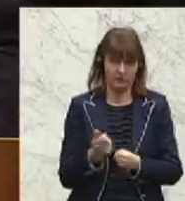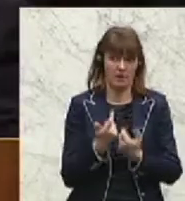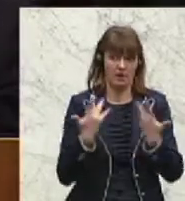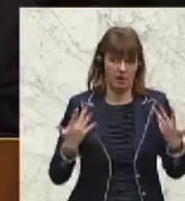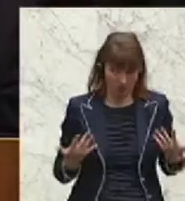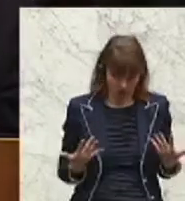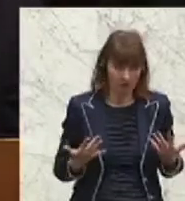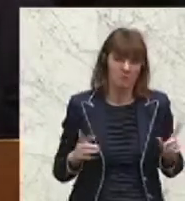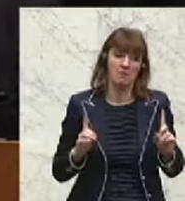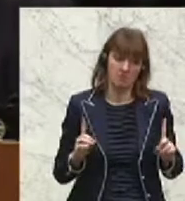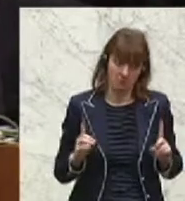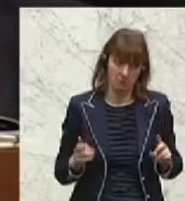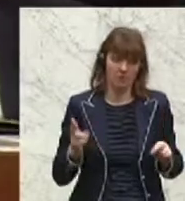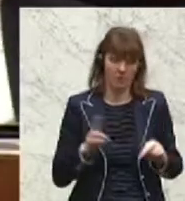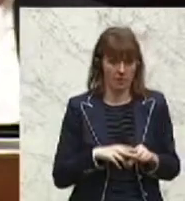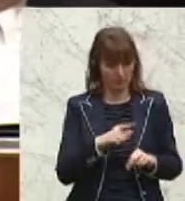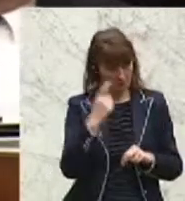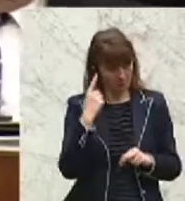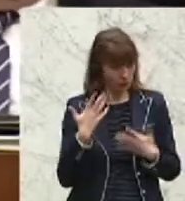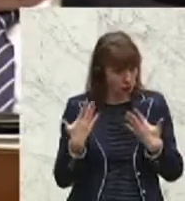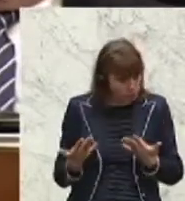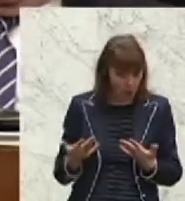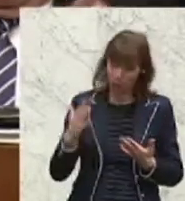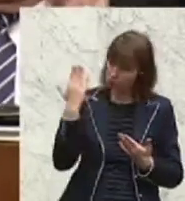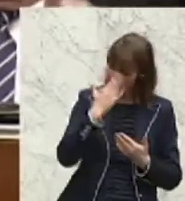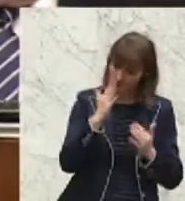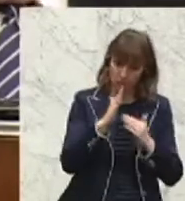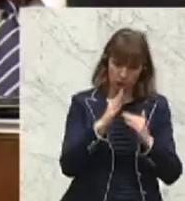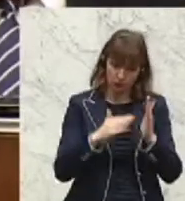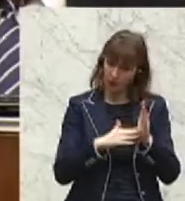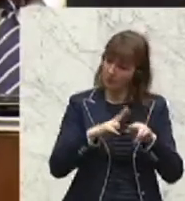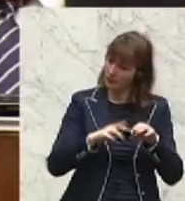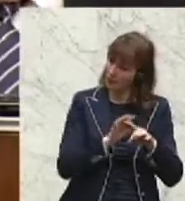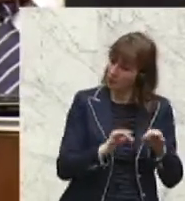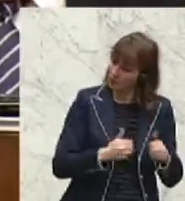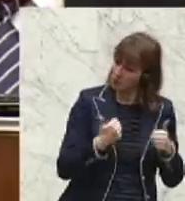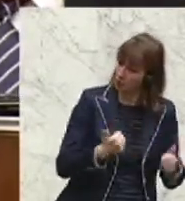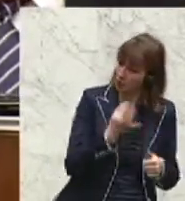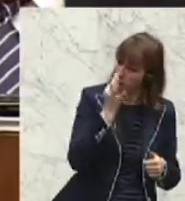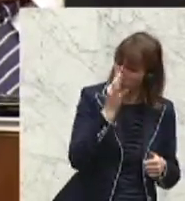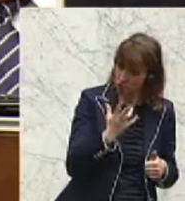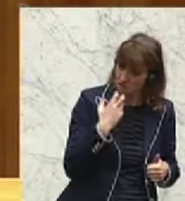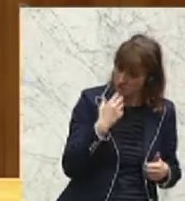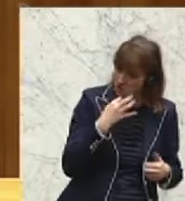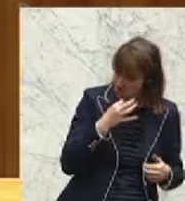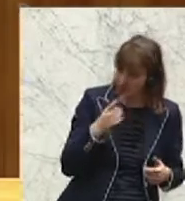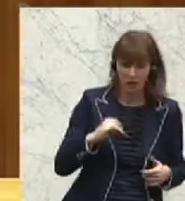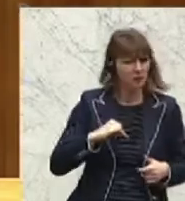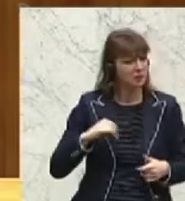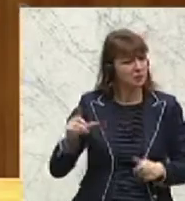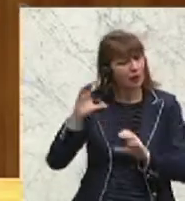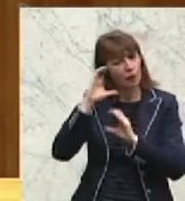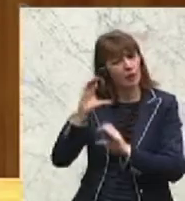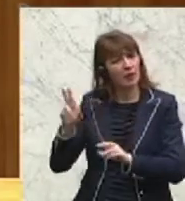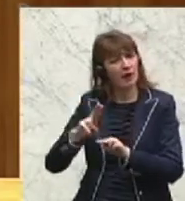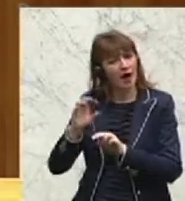Und wenn Sie uns das als besondere Duftmarke des schwarzen Systems Niederösterreich da anpreisen wollen, es ist ja interessant, dass immer die Abgeordneten der ÖVP Niederösterreich